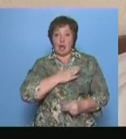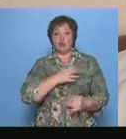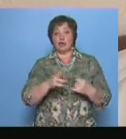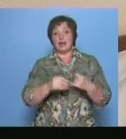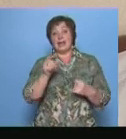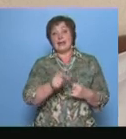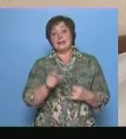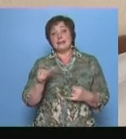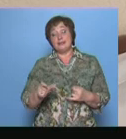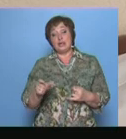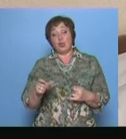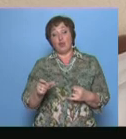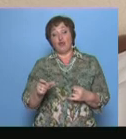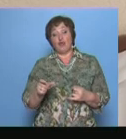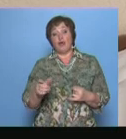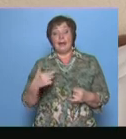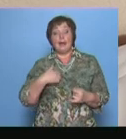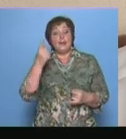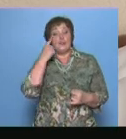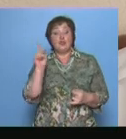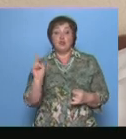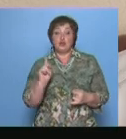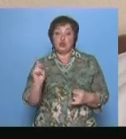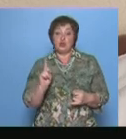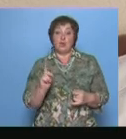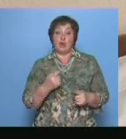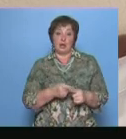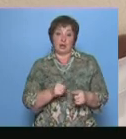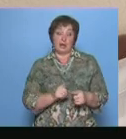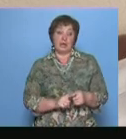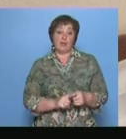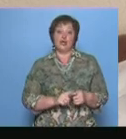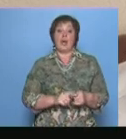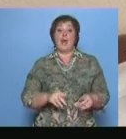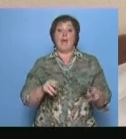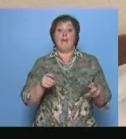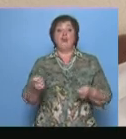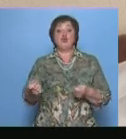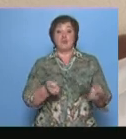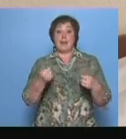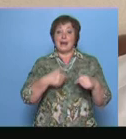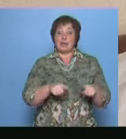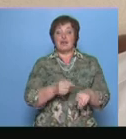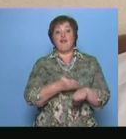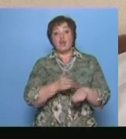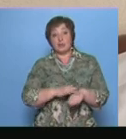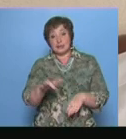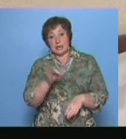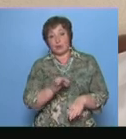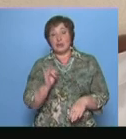земляков, я думаю, что это по двум муниципальным образованиям. Это Малопургинский район